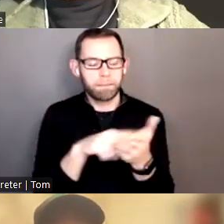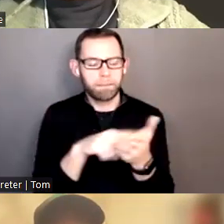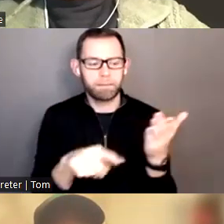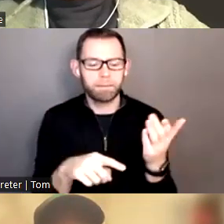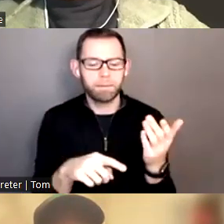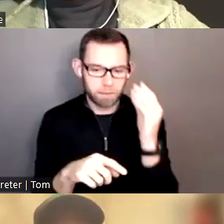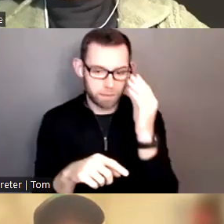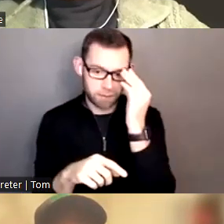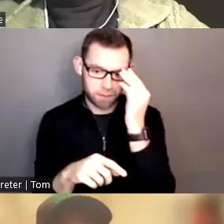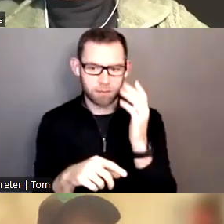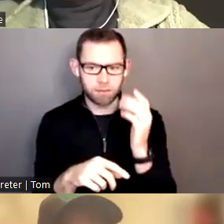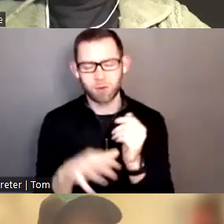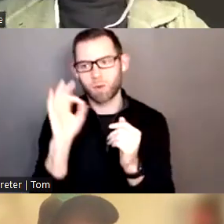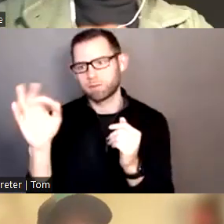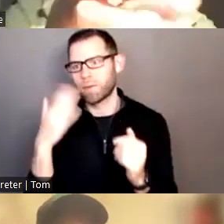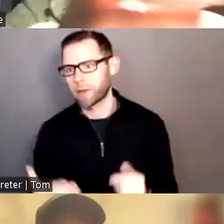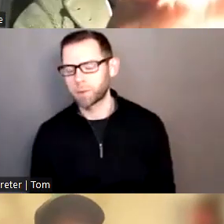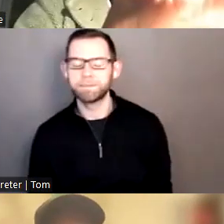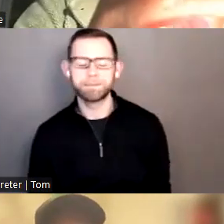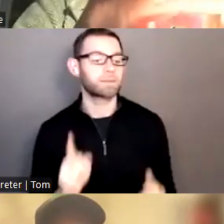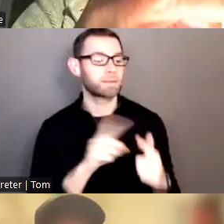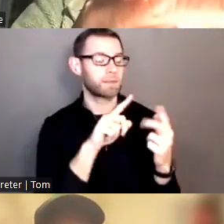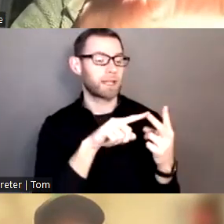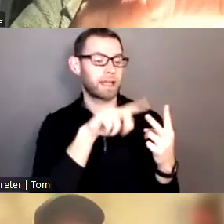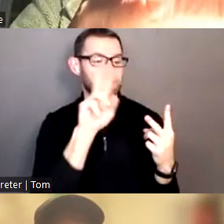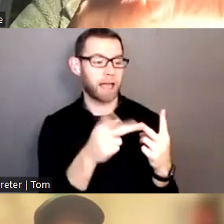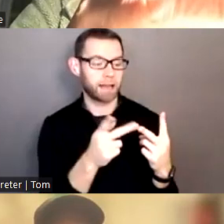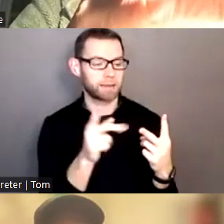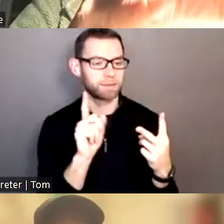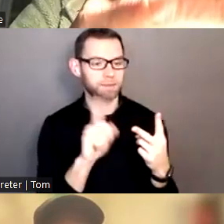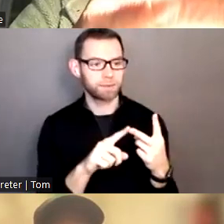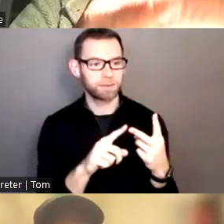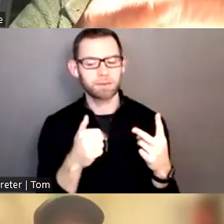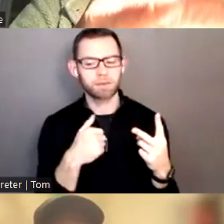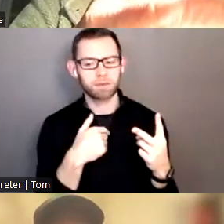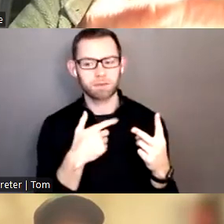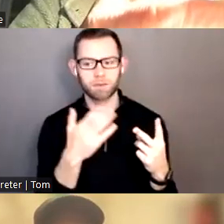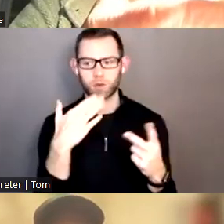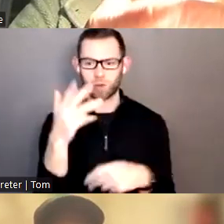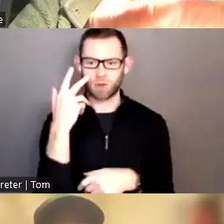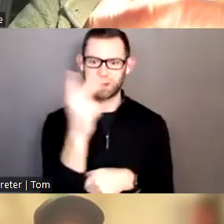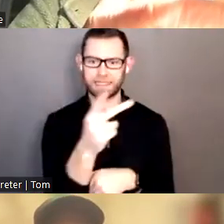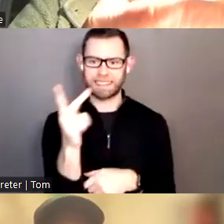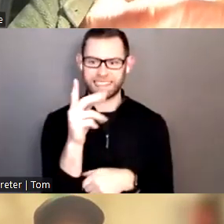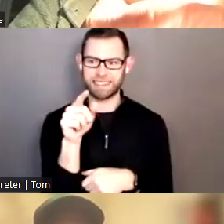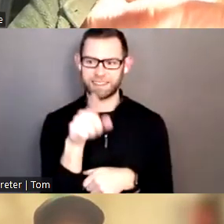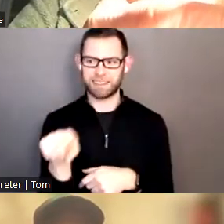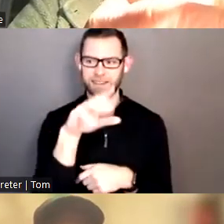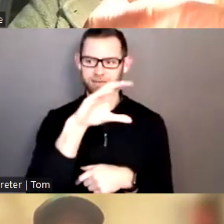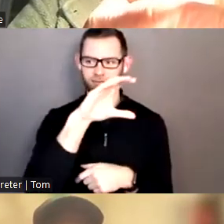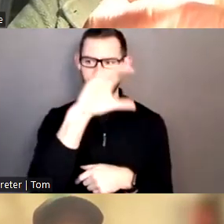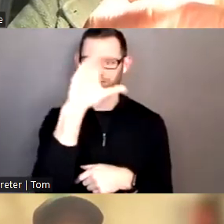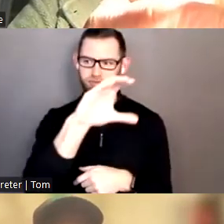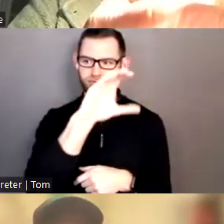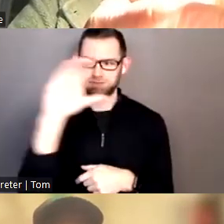but thank you. And secondly, merci. it's Deuxièmement, good to see the screen. il est vraiment bon